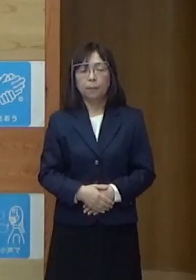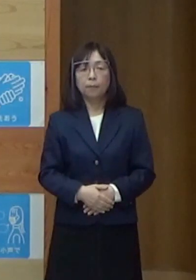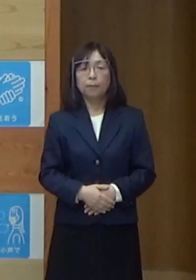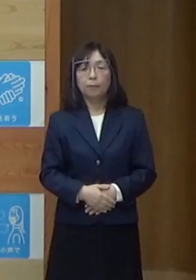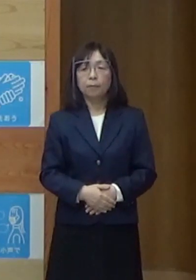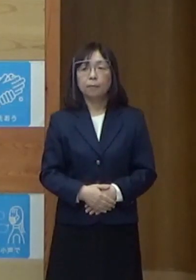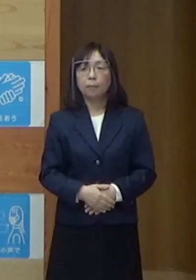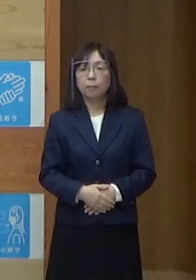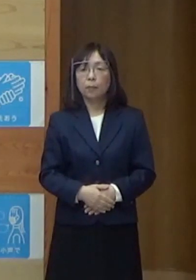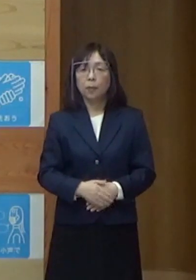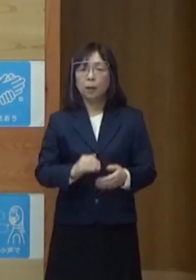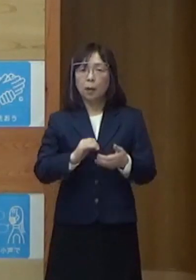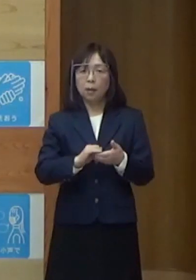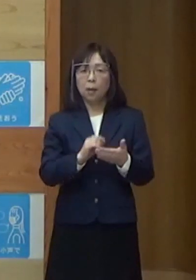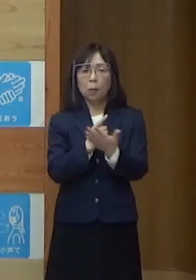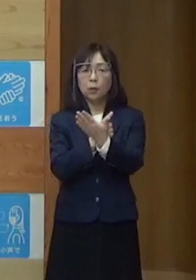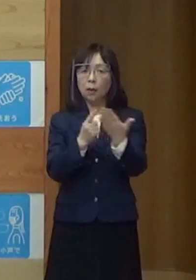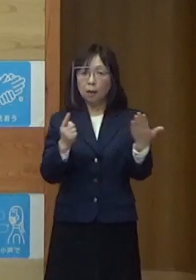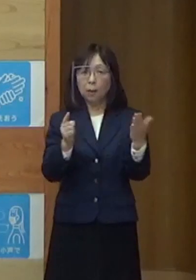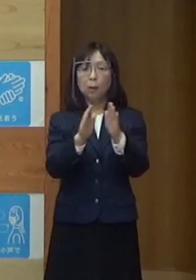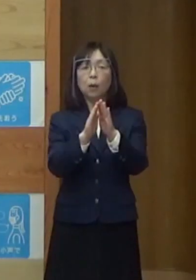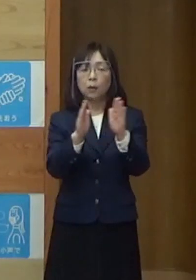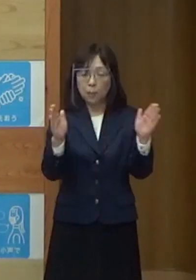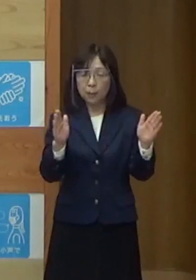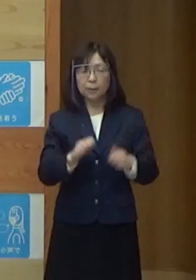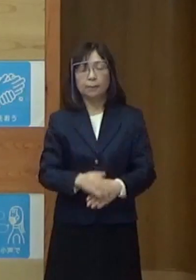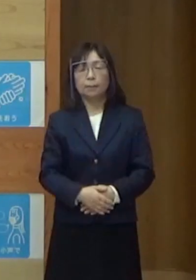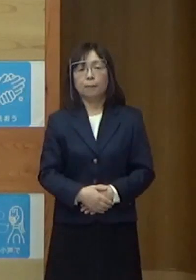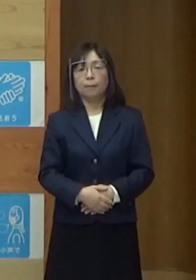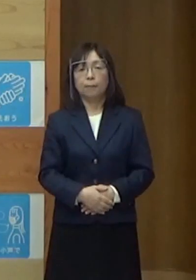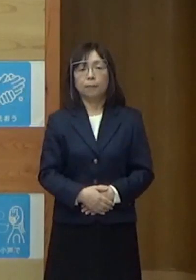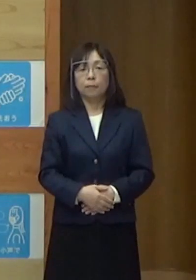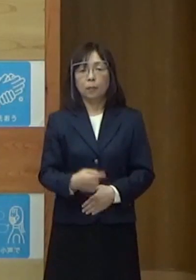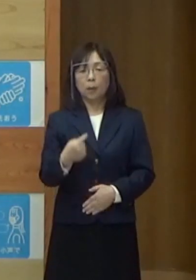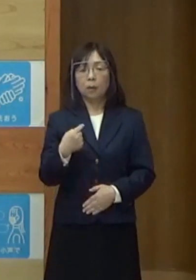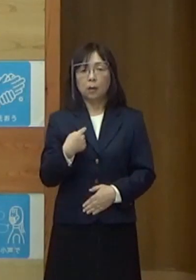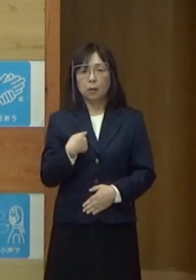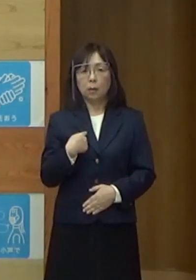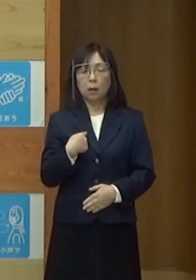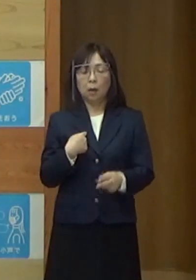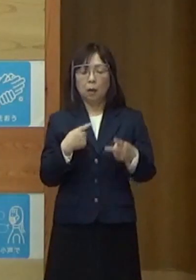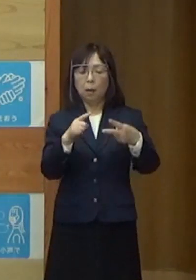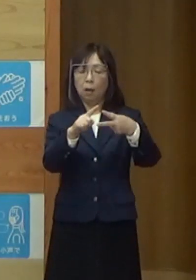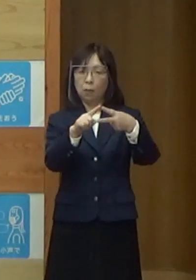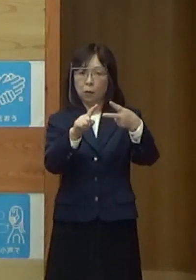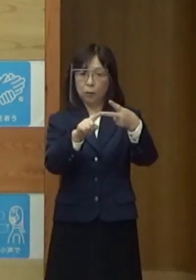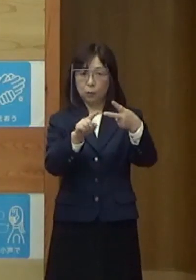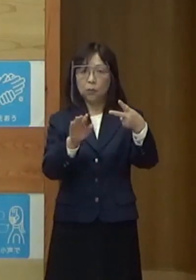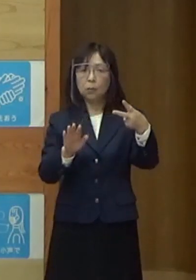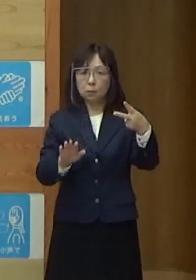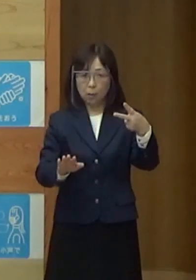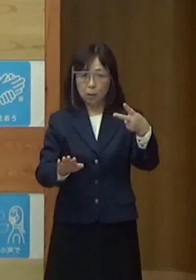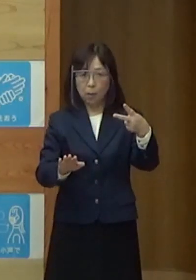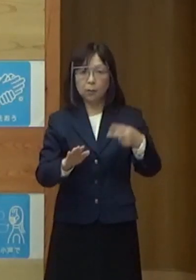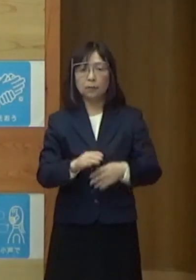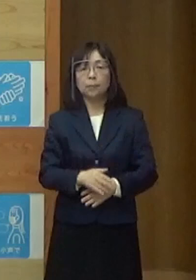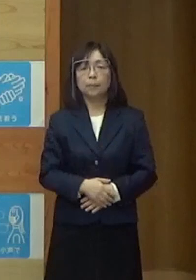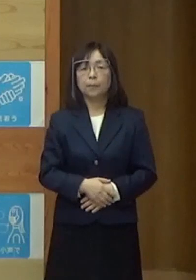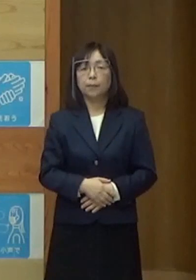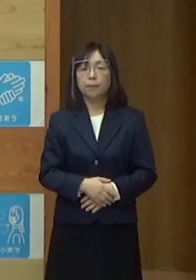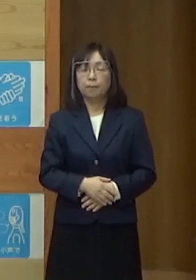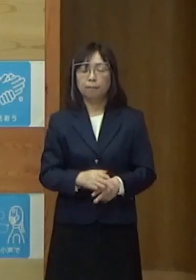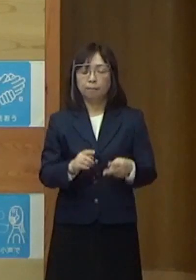はい、定例の記者会見を始めさせていただきます。私からは2点お話をさせていただきます